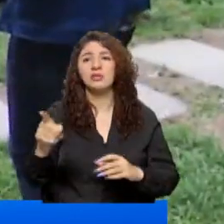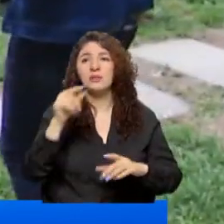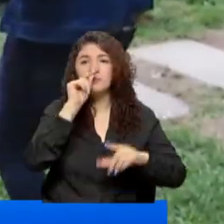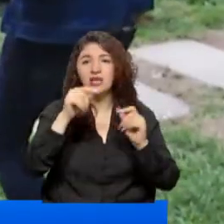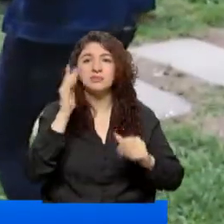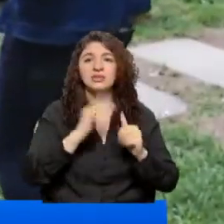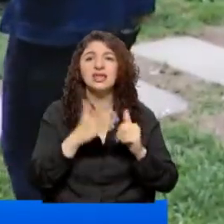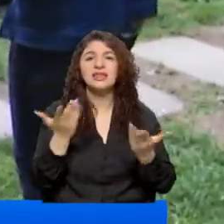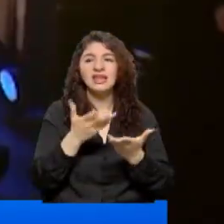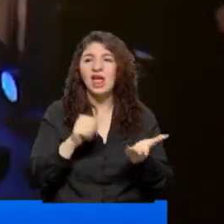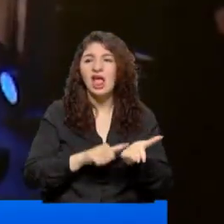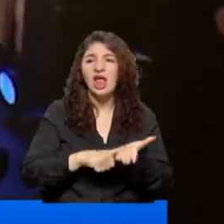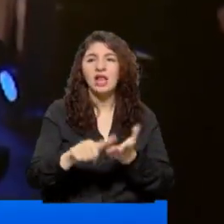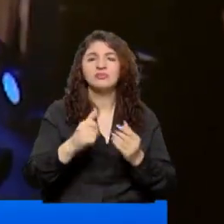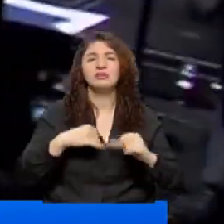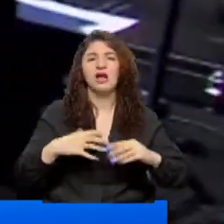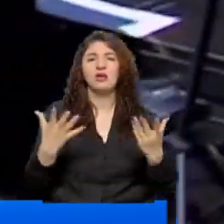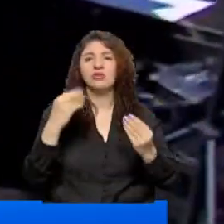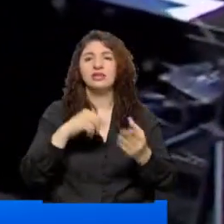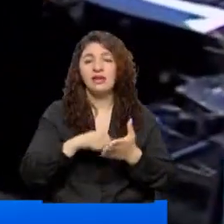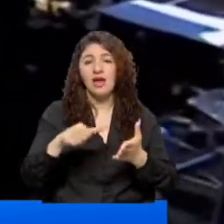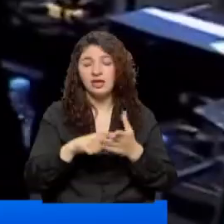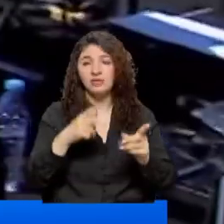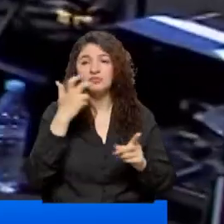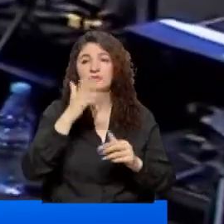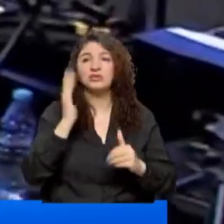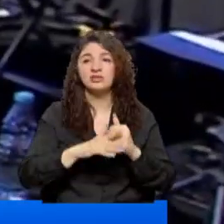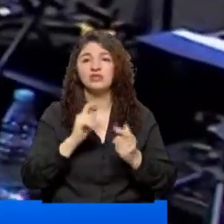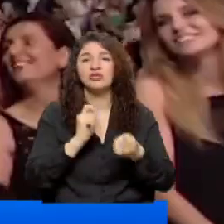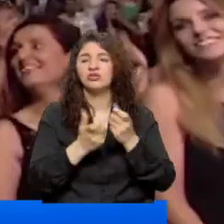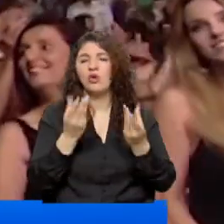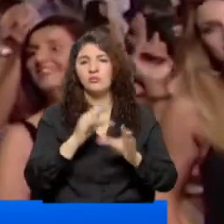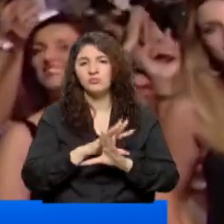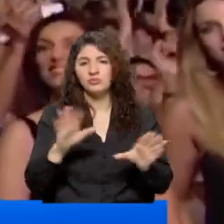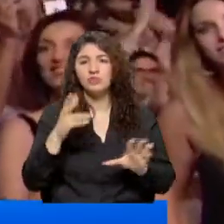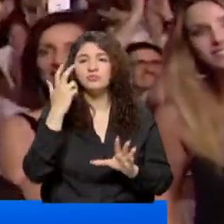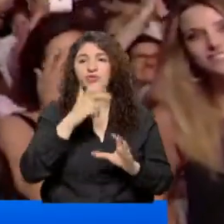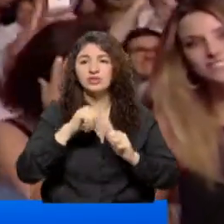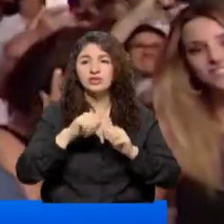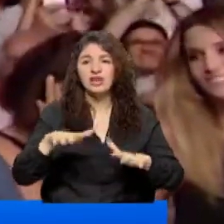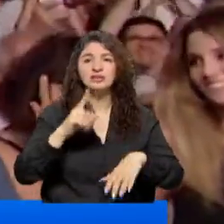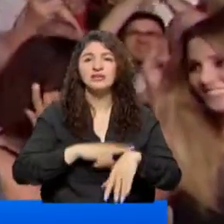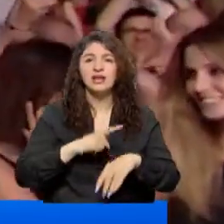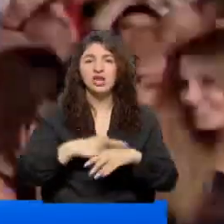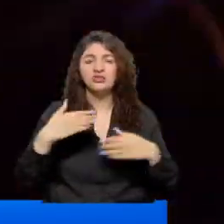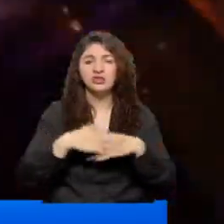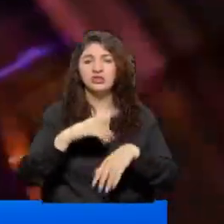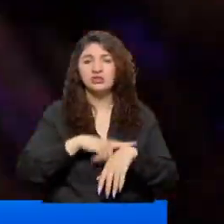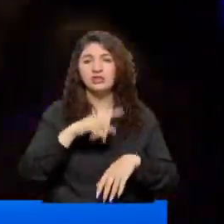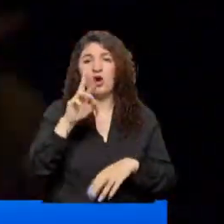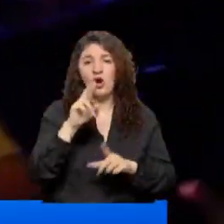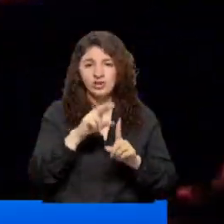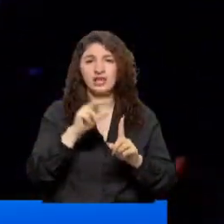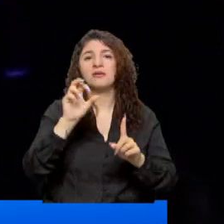malzeme kısıtlamalarının neredeyse tamamının gevşet ildi tarihte müzik yasağında değişim olmamıştır Müzik yayın saati gece saat